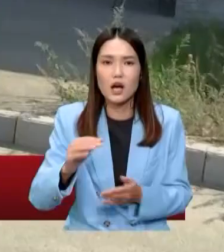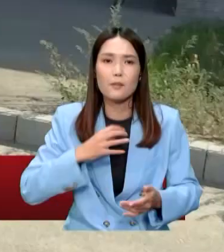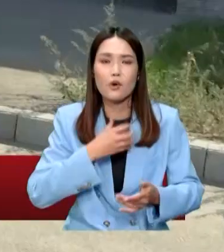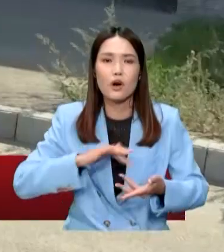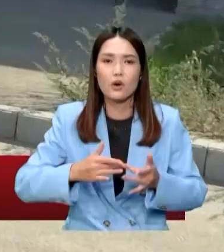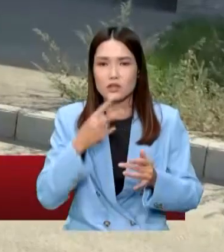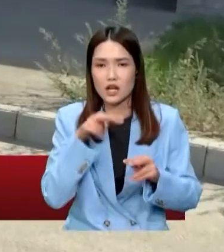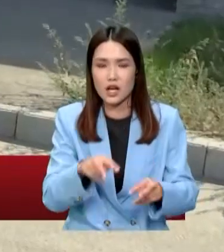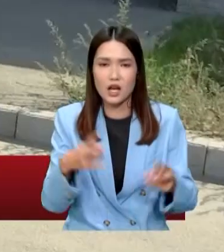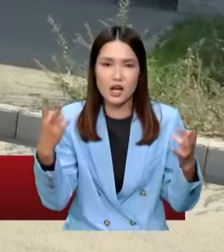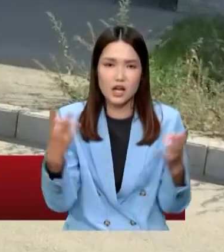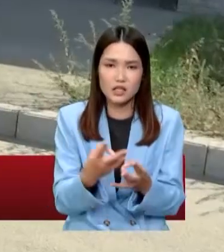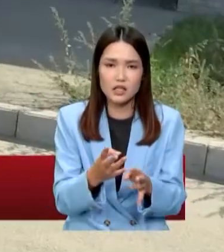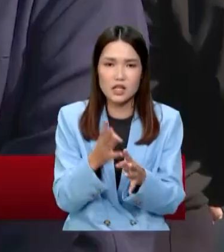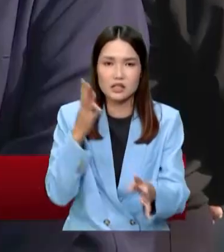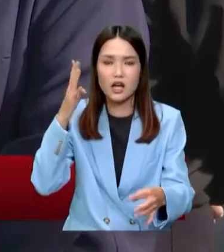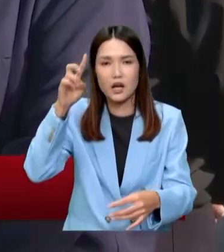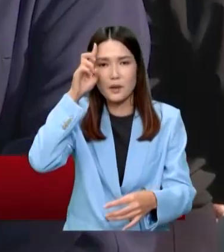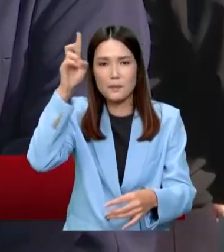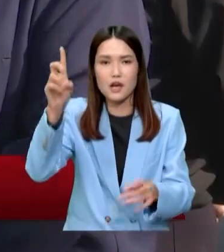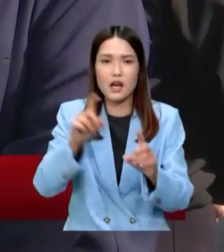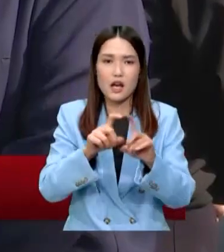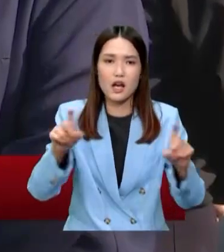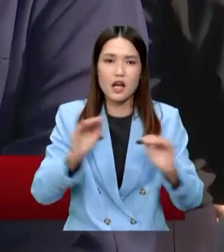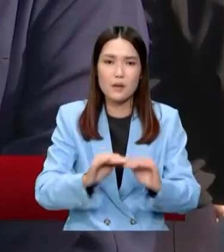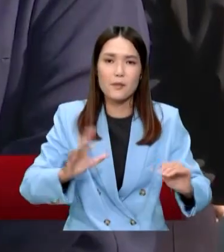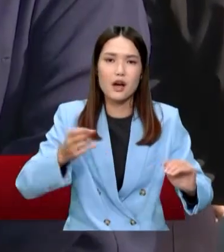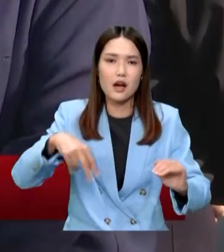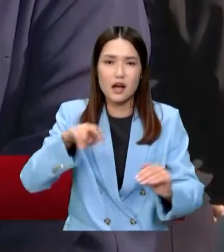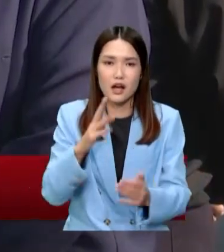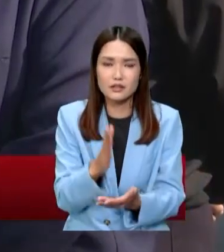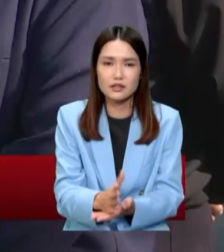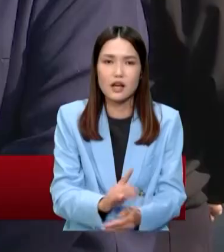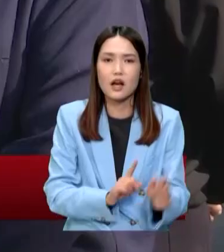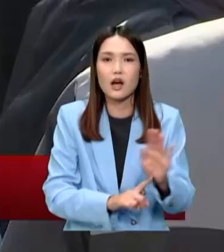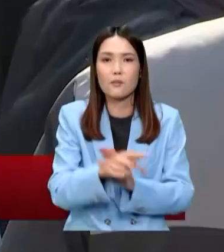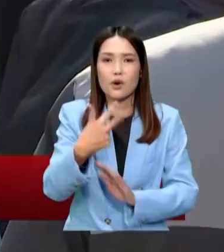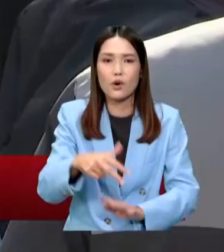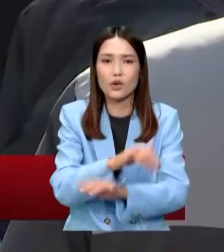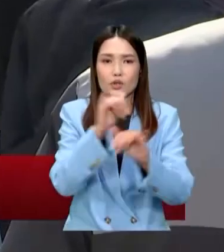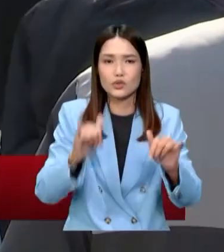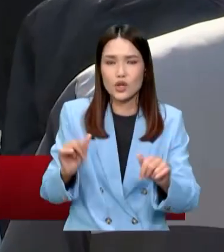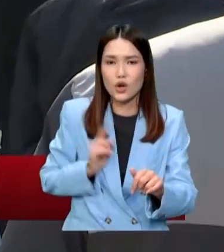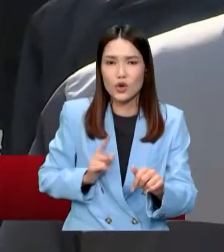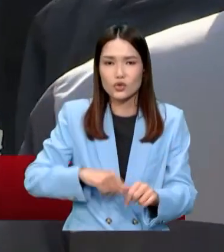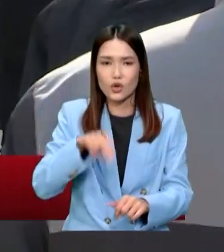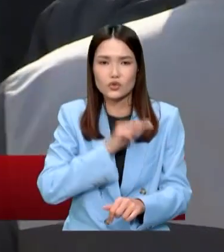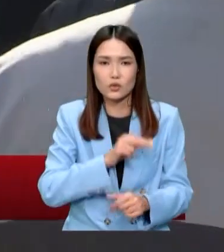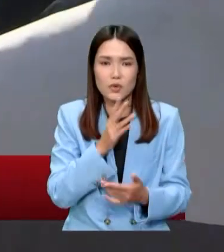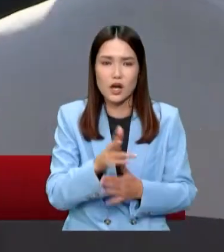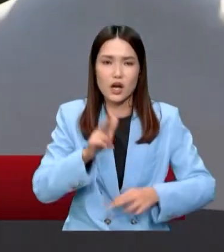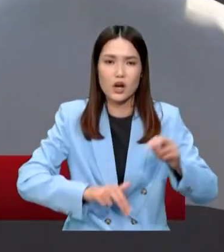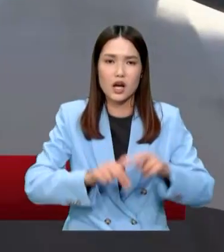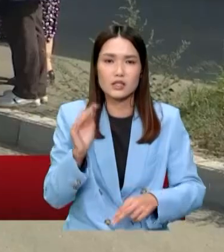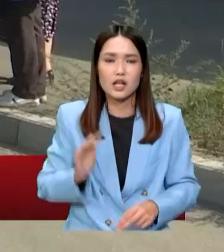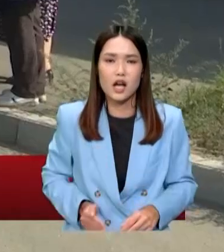нысан қарауылдайды. Олардың қатарында мемлекеттік мектеп пен балабақша да бар. Онда бас аяғы 30-дан астам күзетші жұмыс істейді. Құрылыс